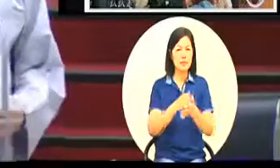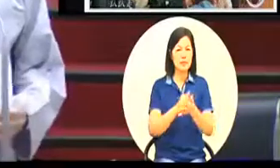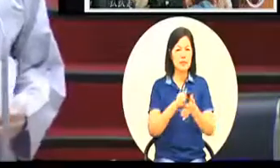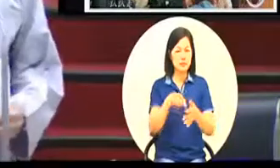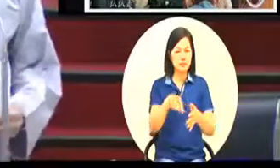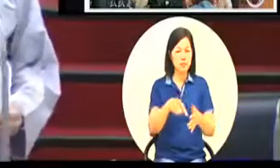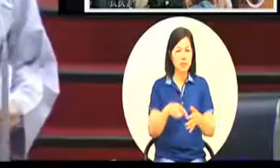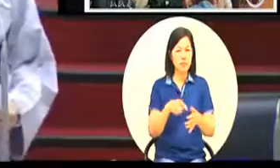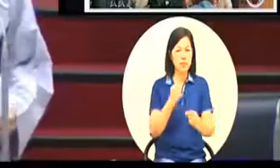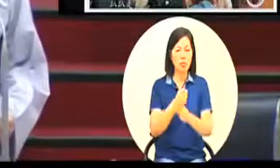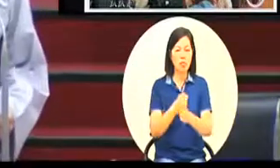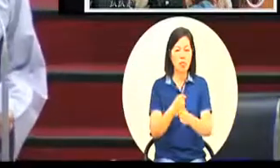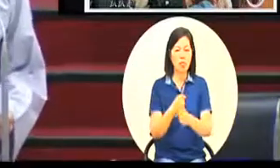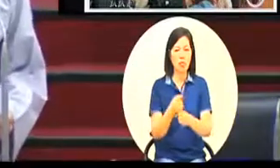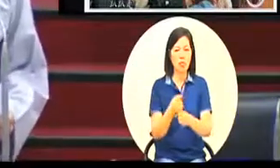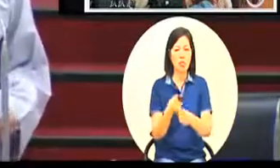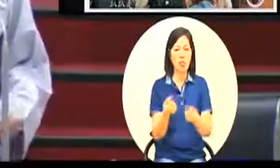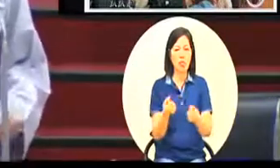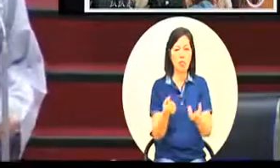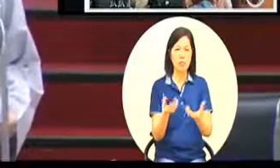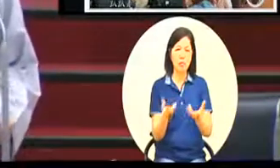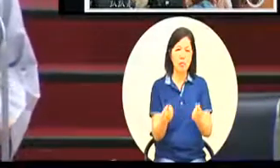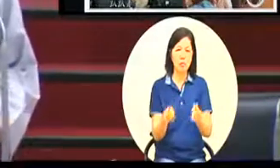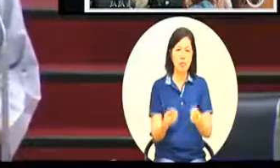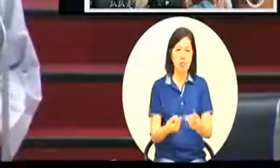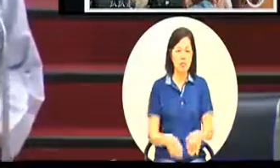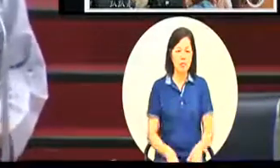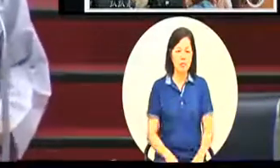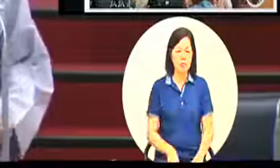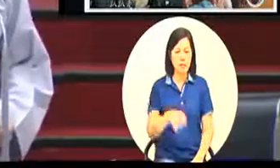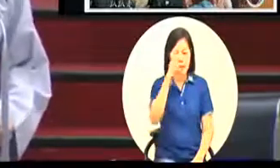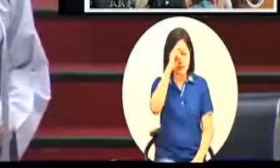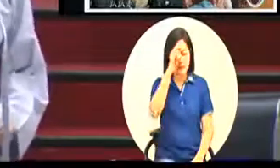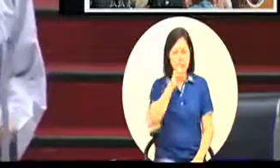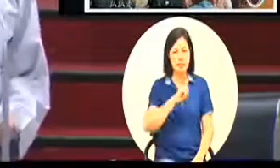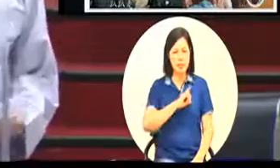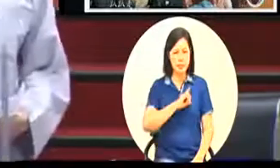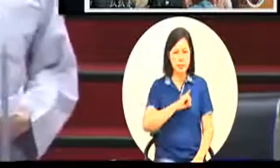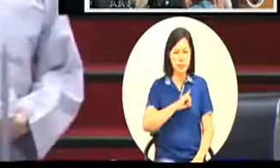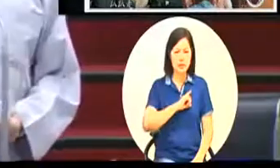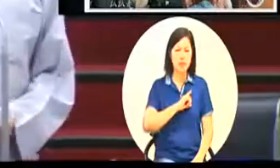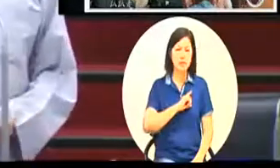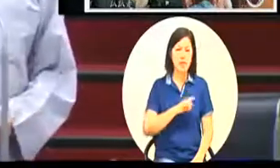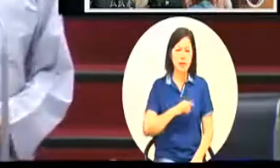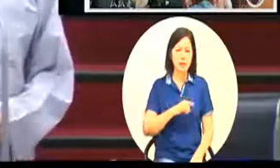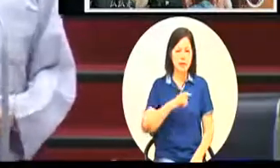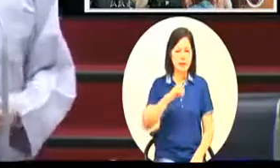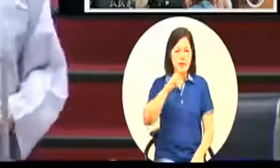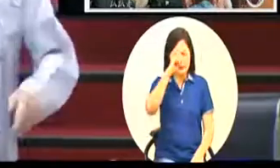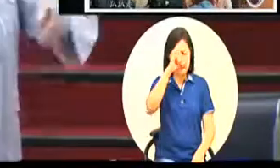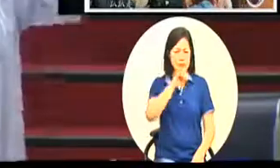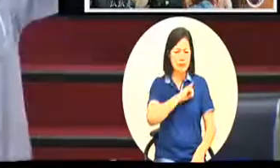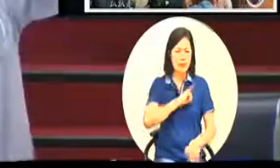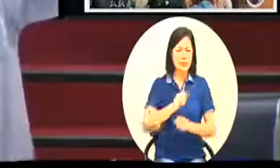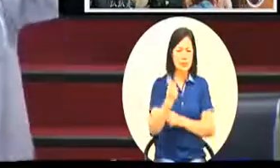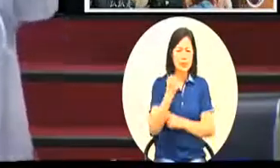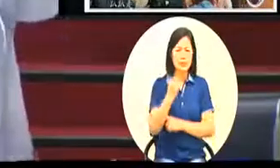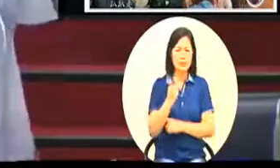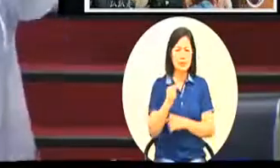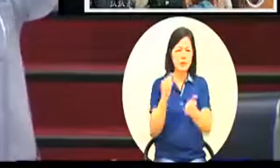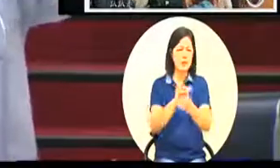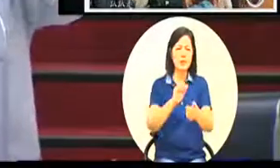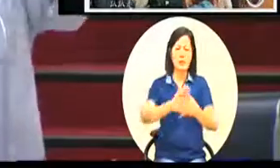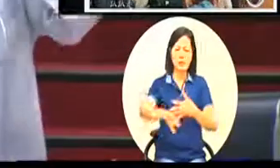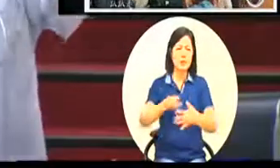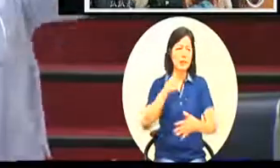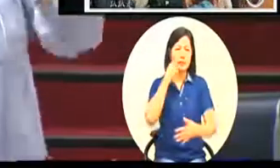人寄望伫遐，我甲讲吼，唔通要硬望改正一丛，看也硬别人啦，无可能。你若讲，